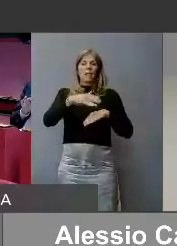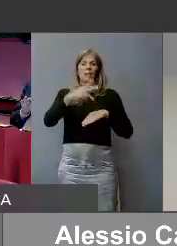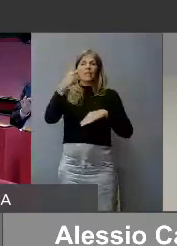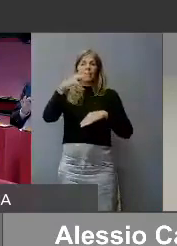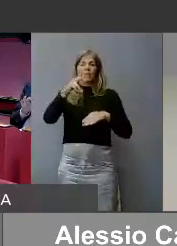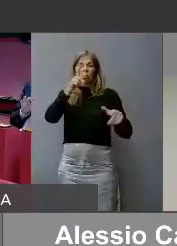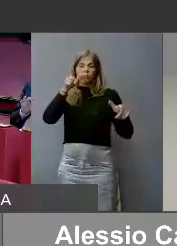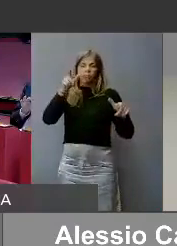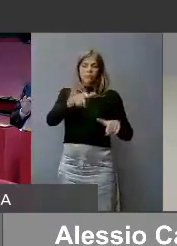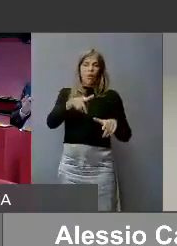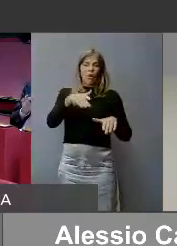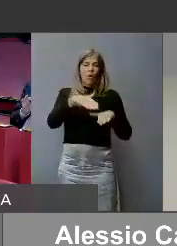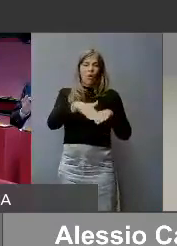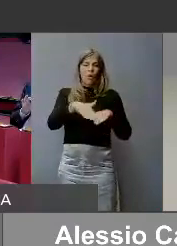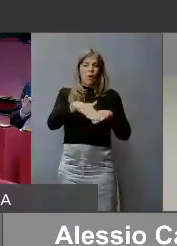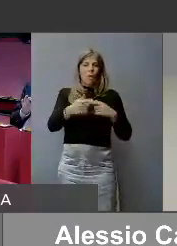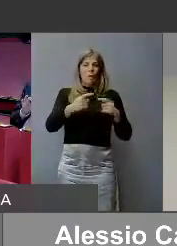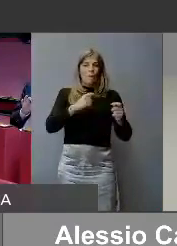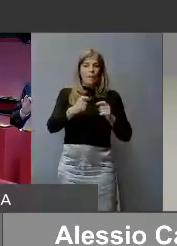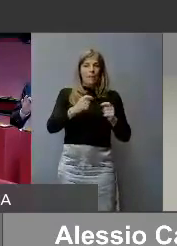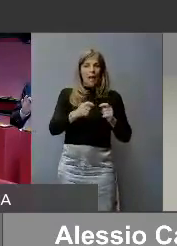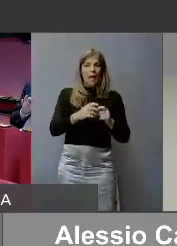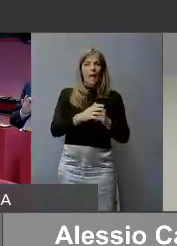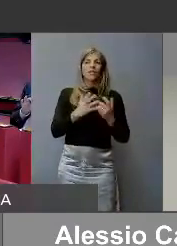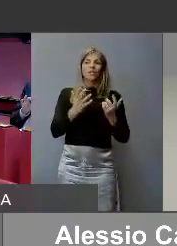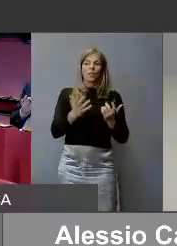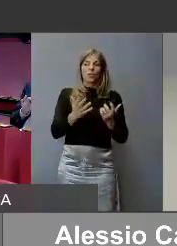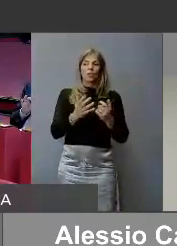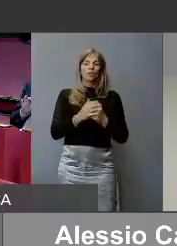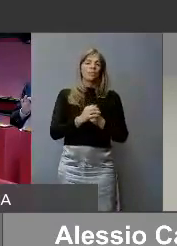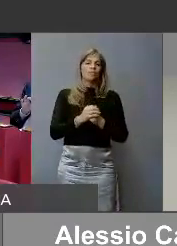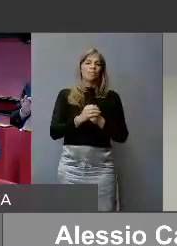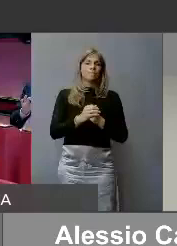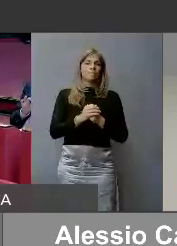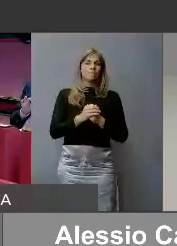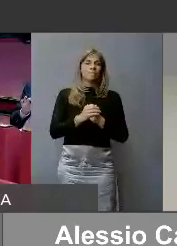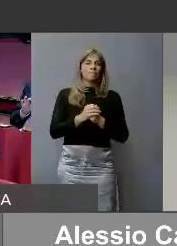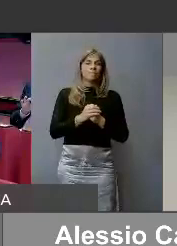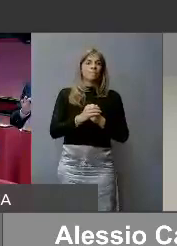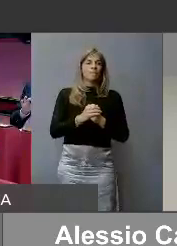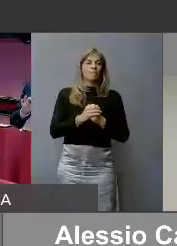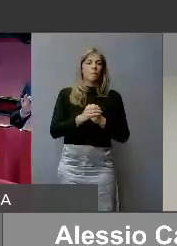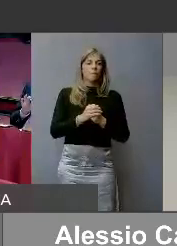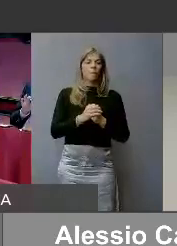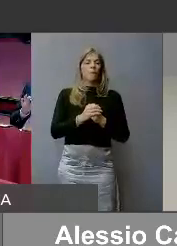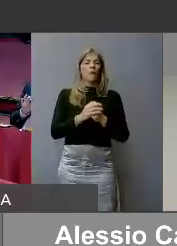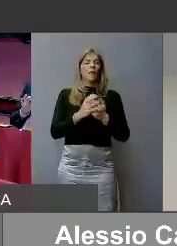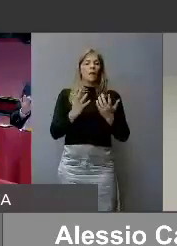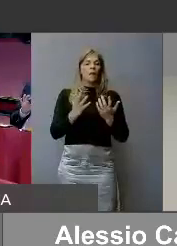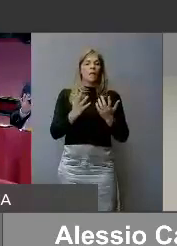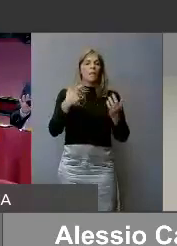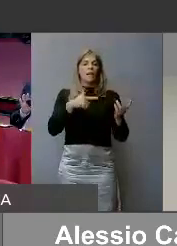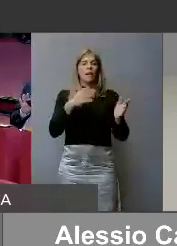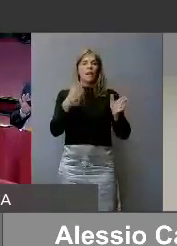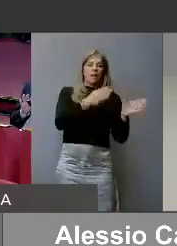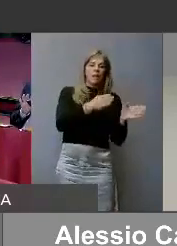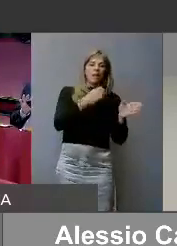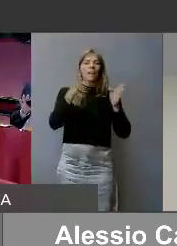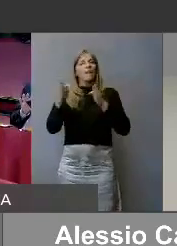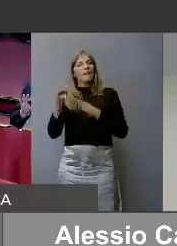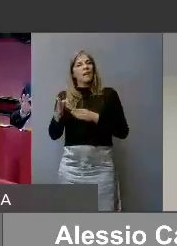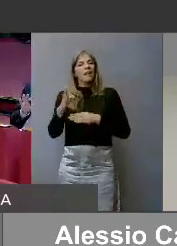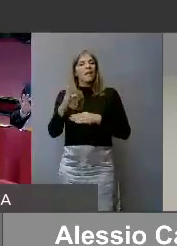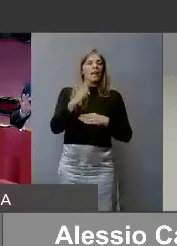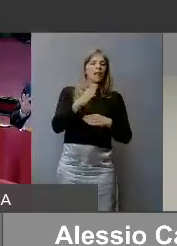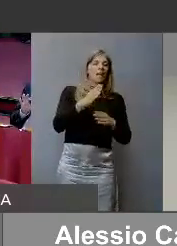perfetto no perché presidente non aveva bene bene così almeno ci sono dei due rivali l'assessore campora intorno cristo